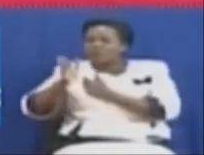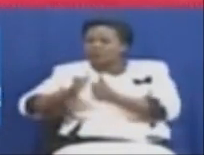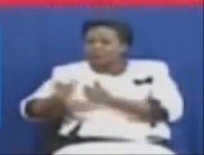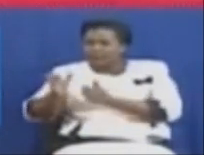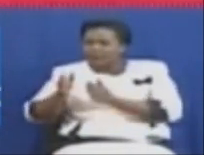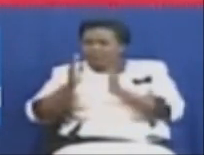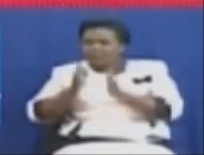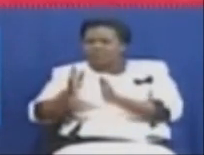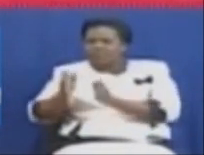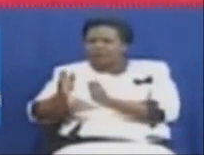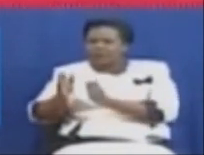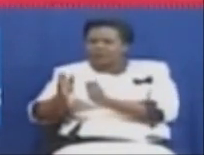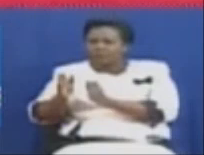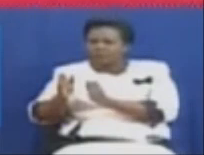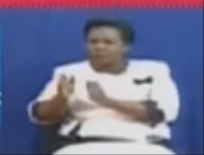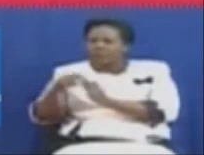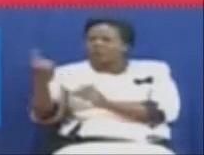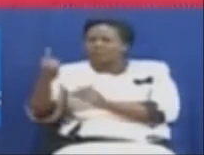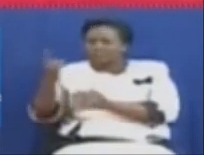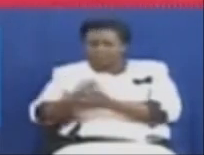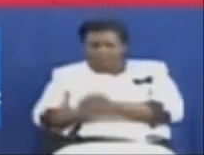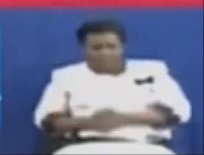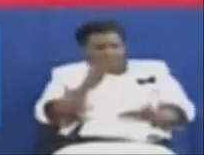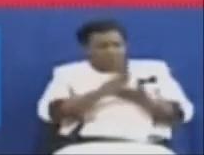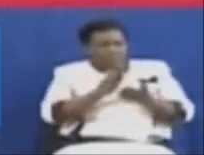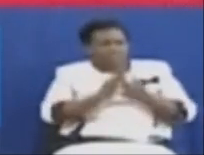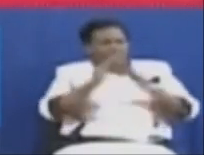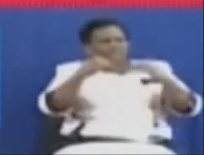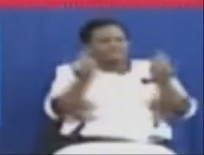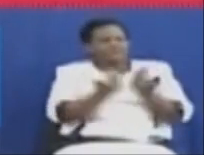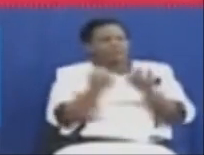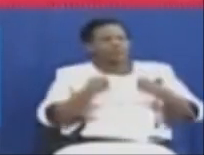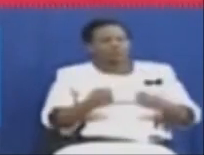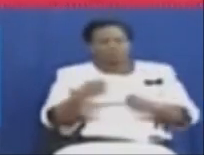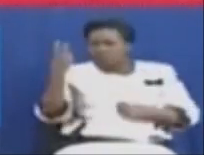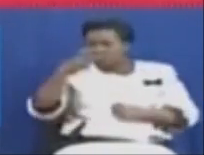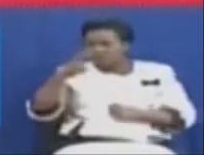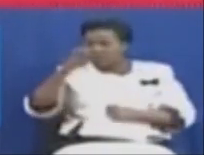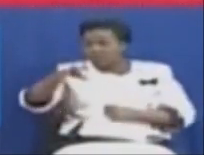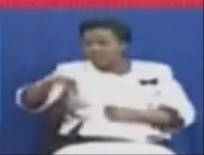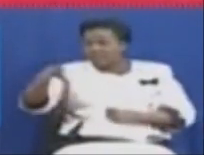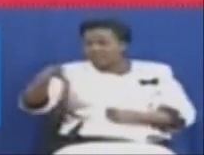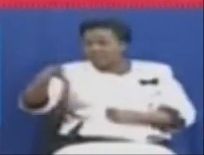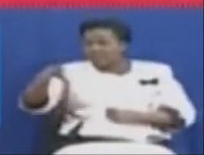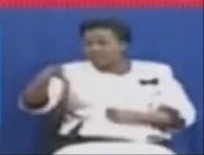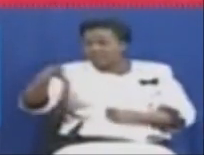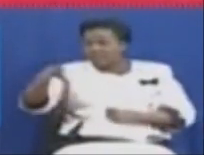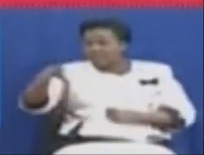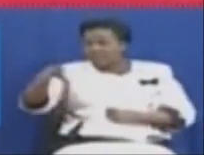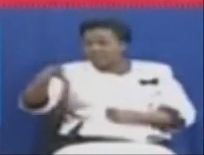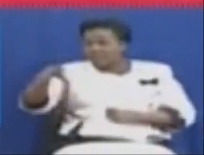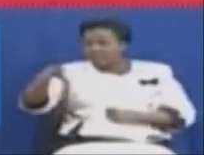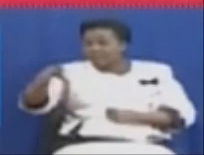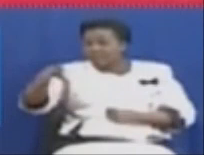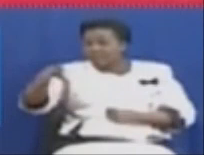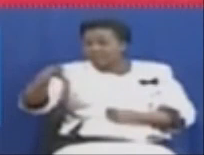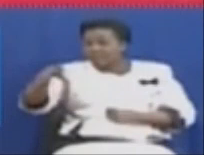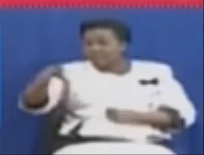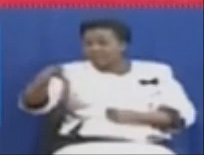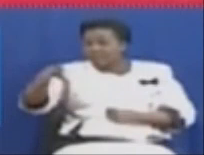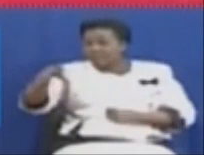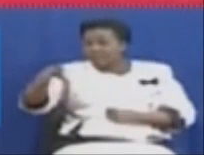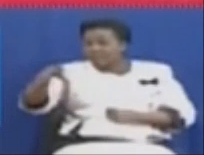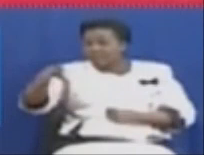Chamkonge na chama cha ushirika cha Kahama Kaku. Ushirika ndicho chama ndicho chombo cha kuwaletea wananchi maendeleo ya